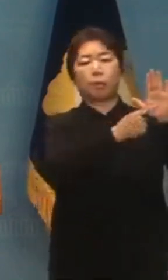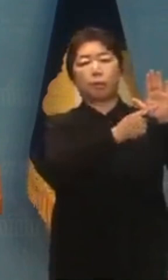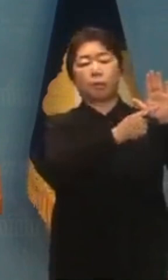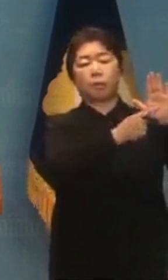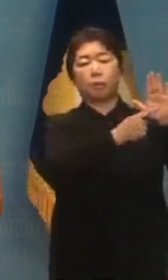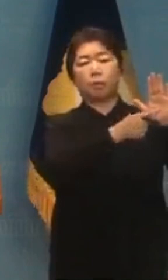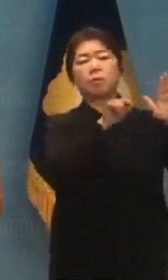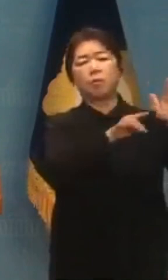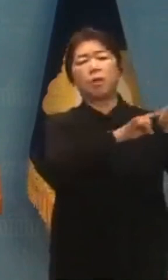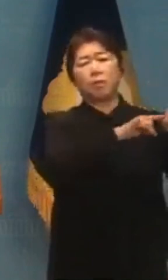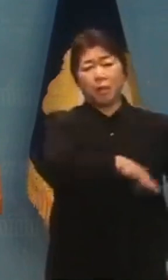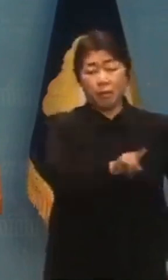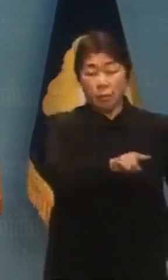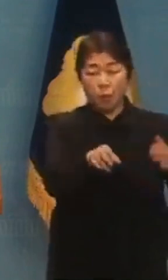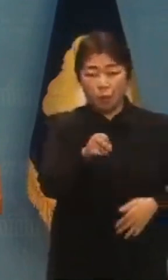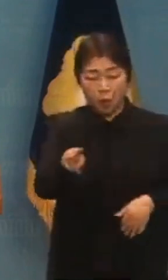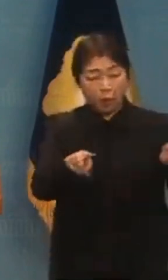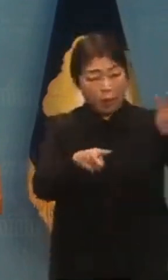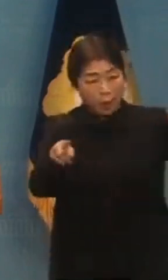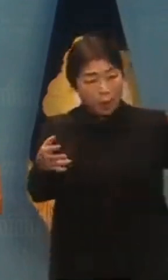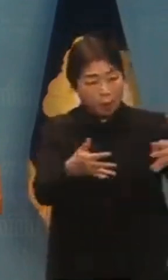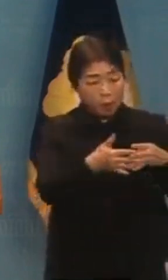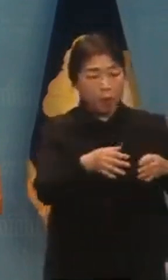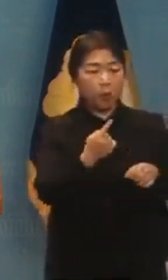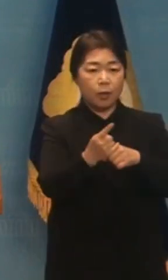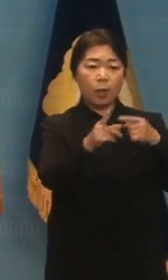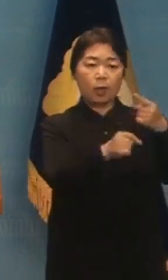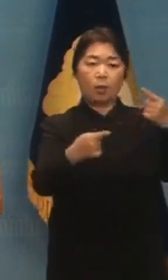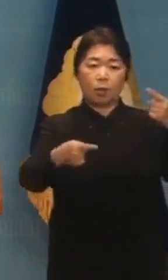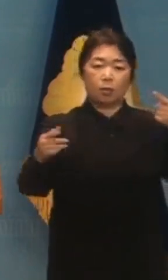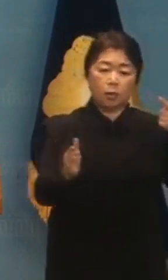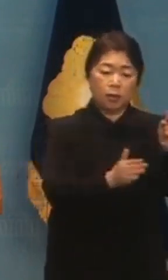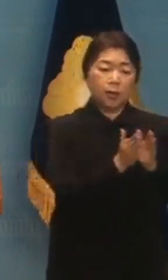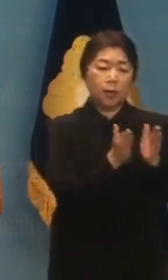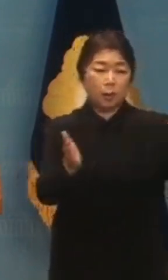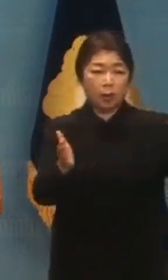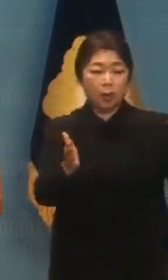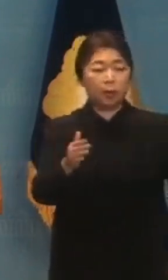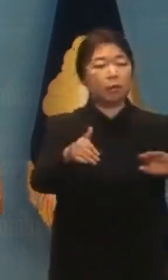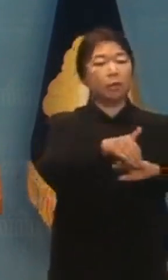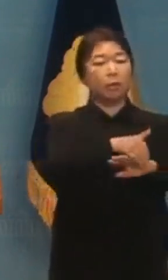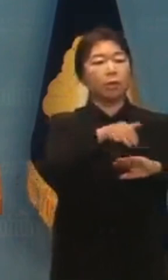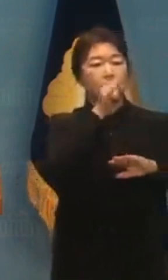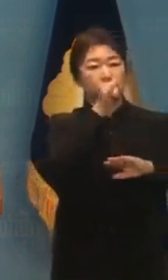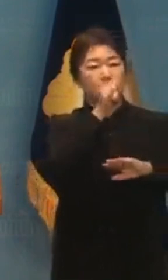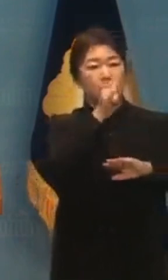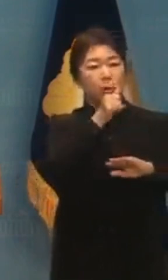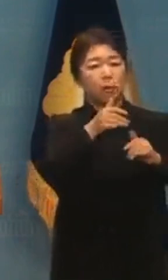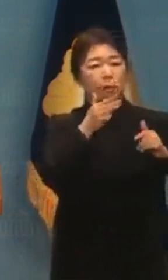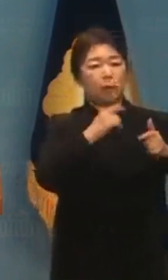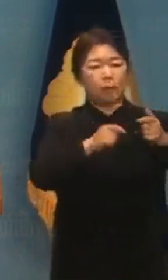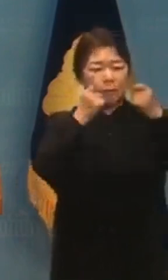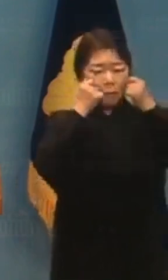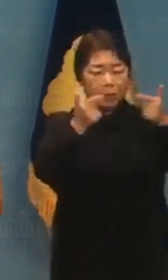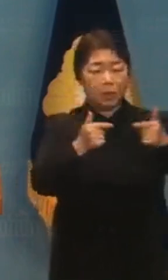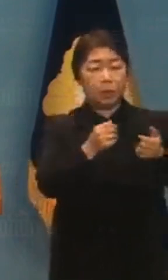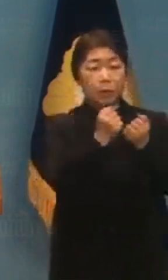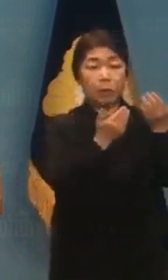금투세는 여야 합의로 내년 1월부터 시행 예정입니다. 더 정확하게